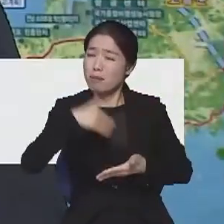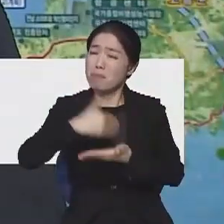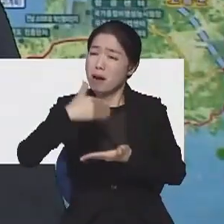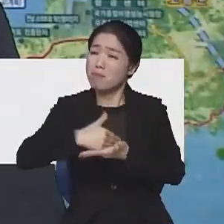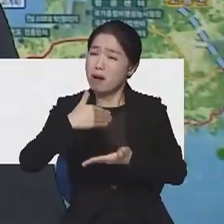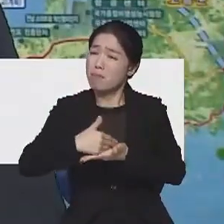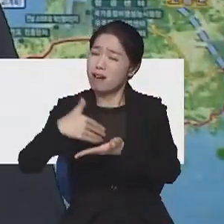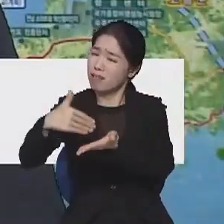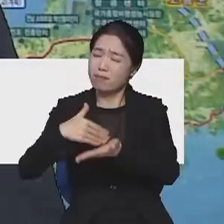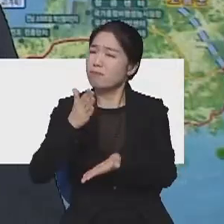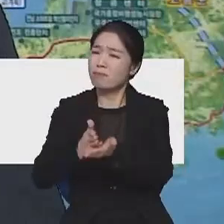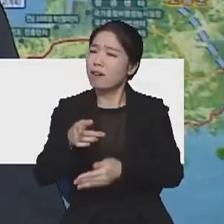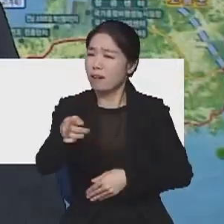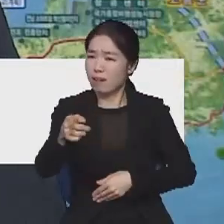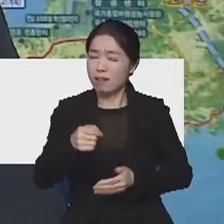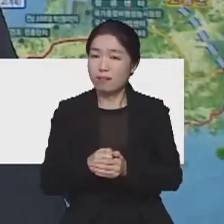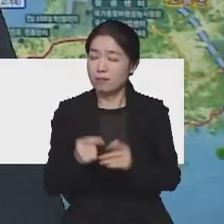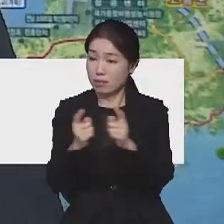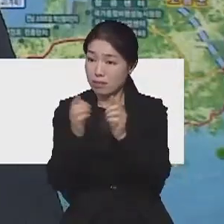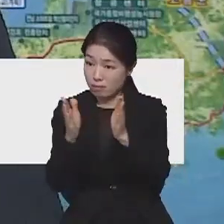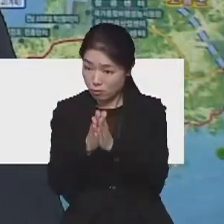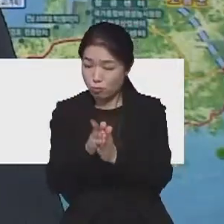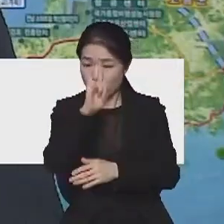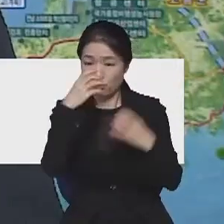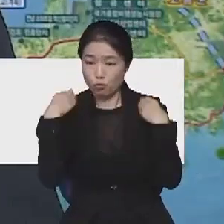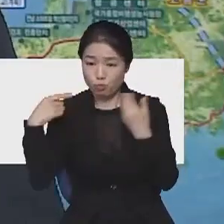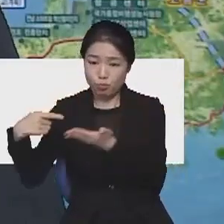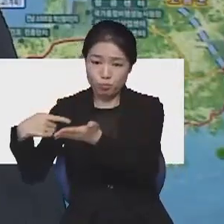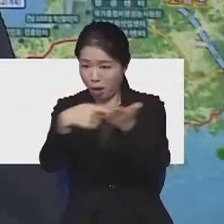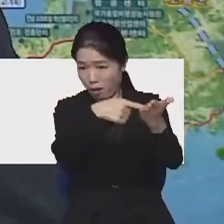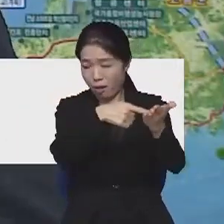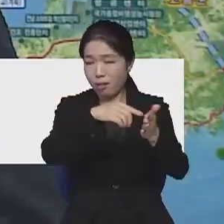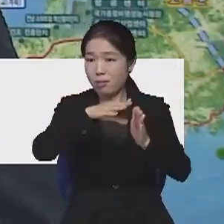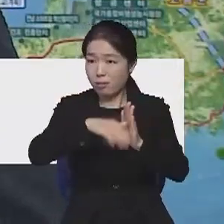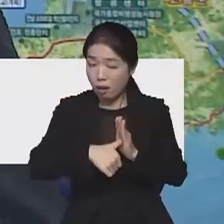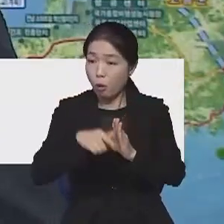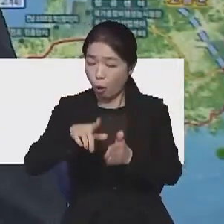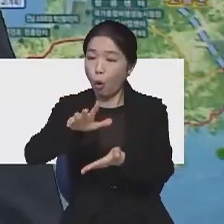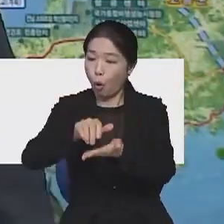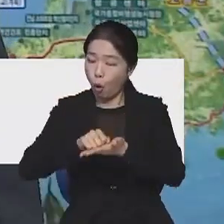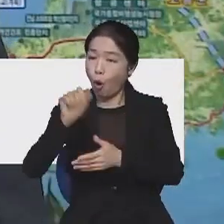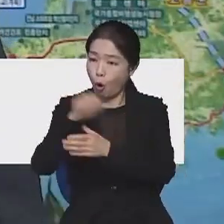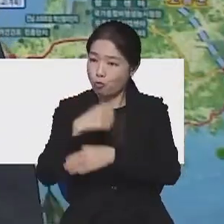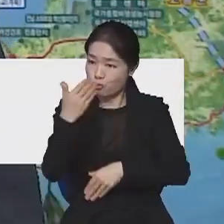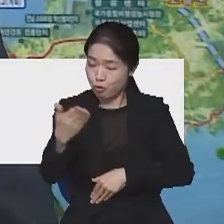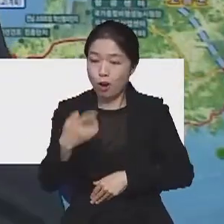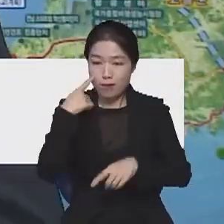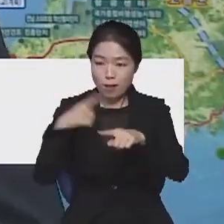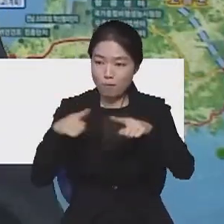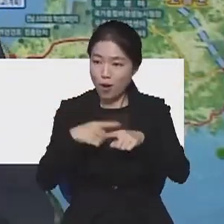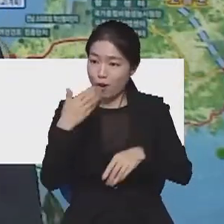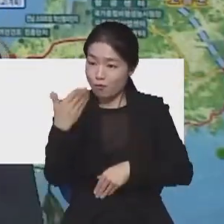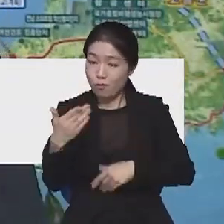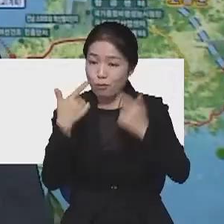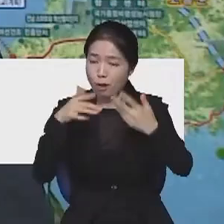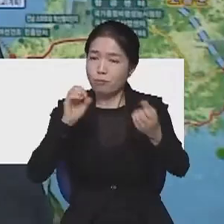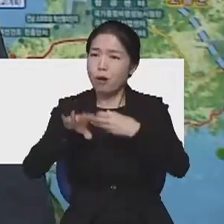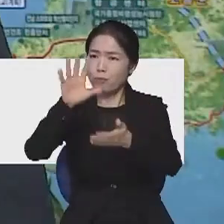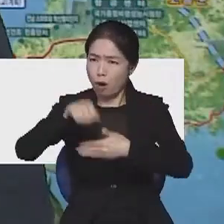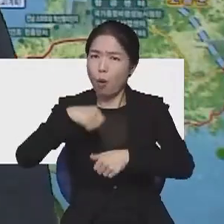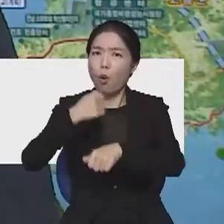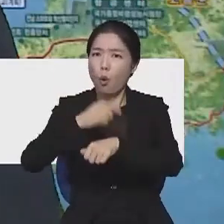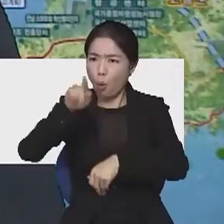전에 대학이 직접 정부에 요청했을 때 그 신청도 받아주고 심사도 하겠다고 하는 확답을